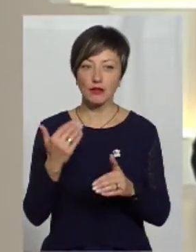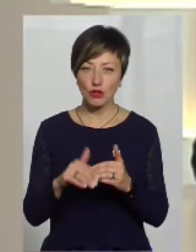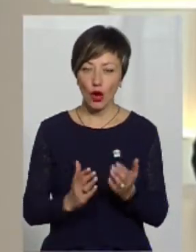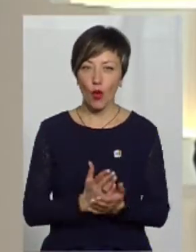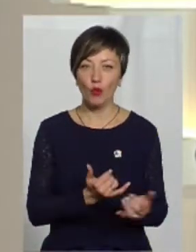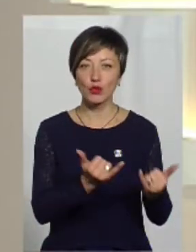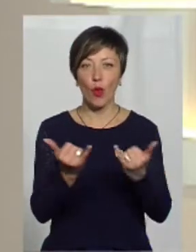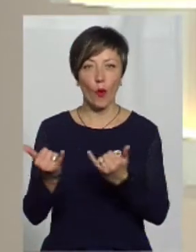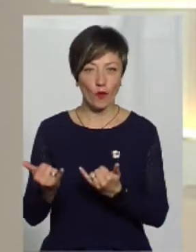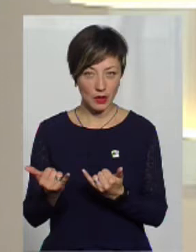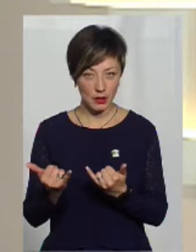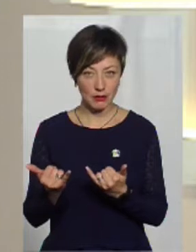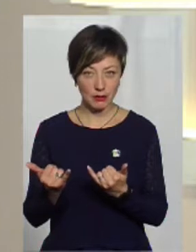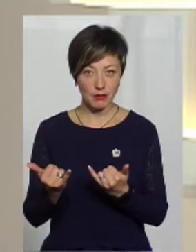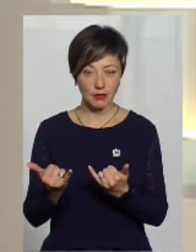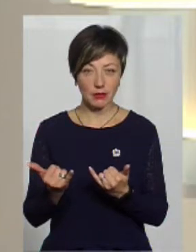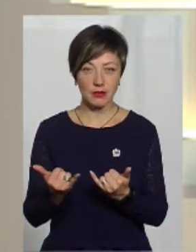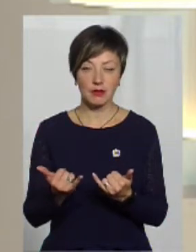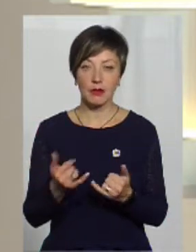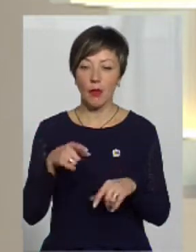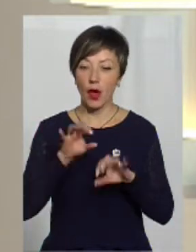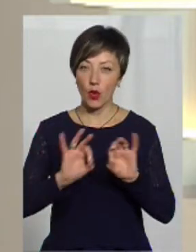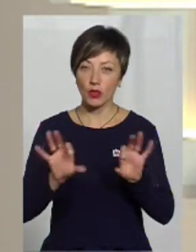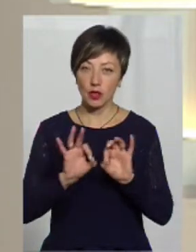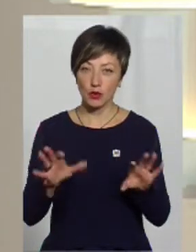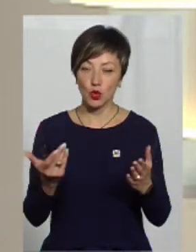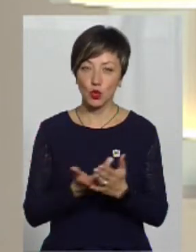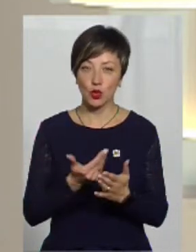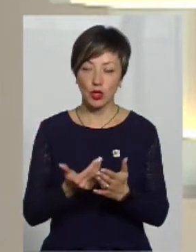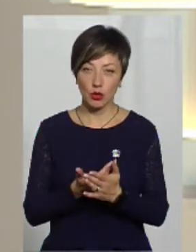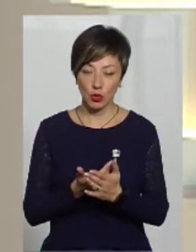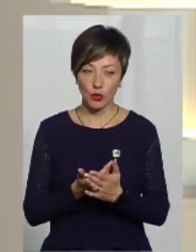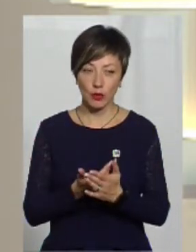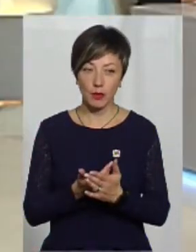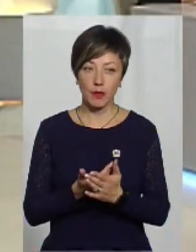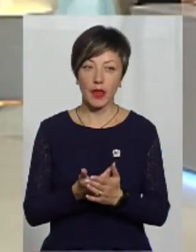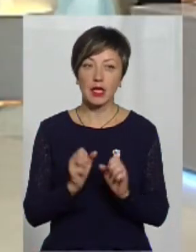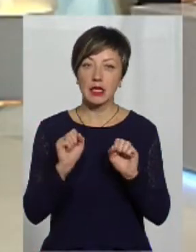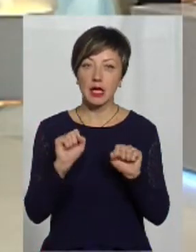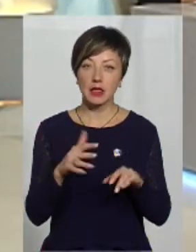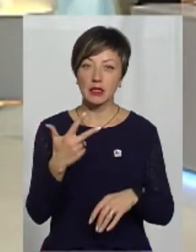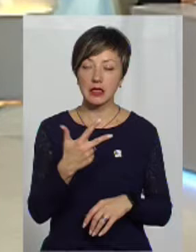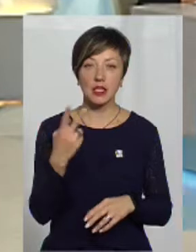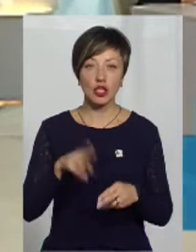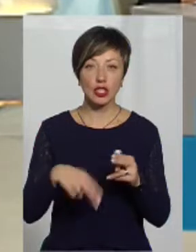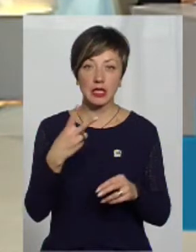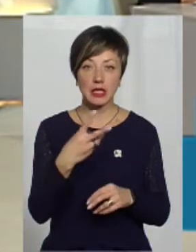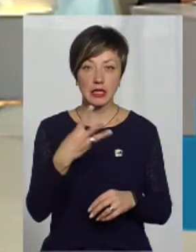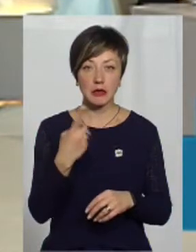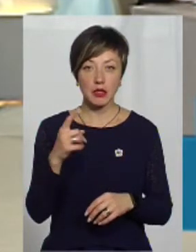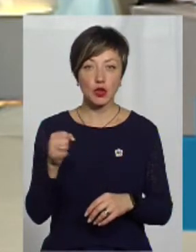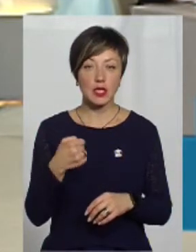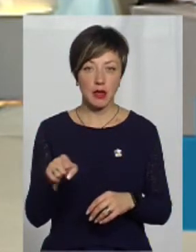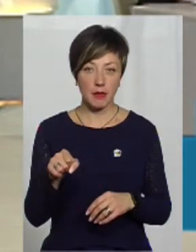обслуговувати, судячи з того, що мала здатися 31